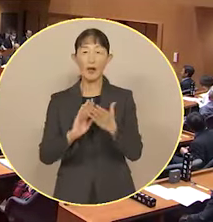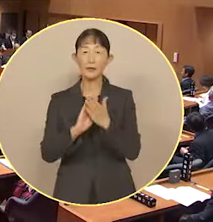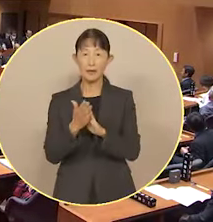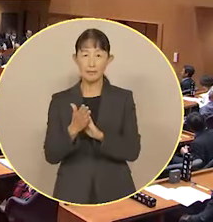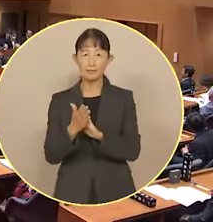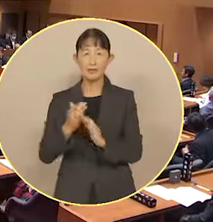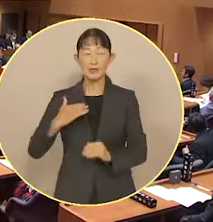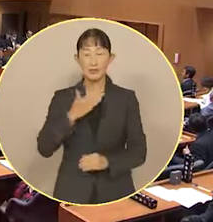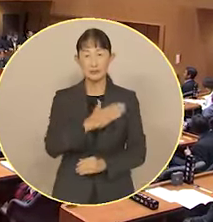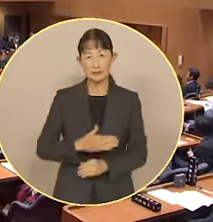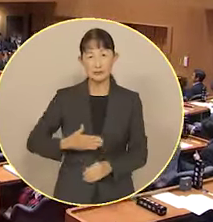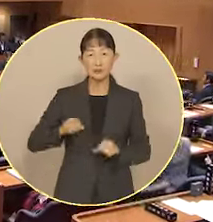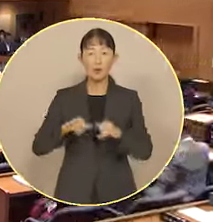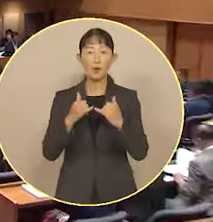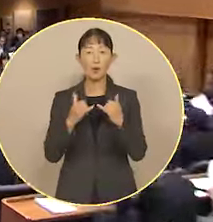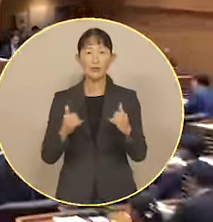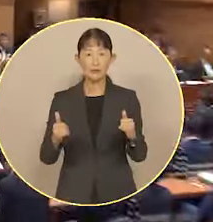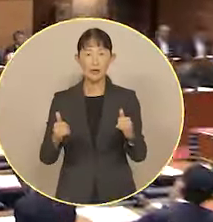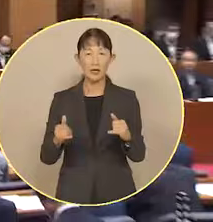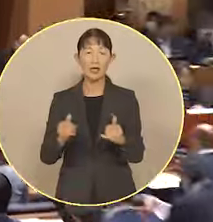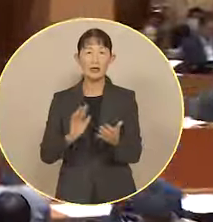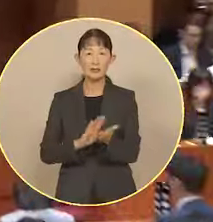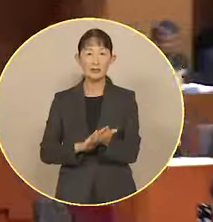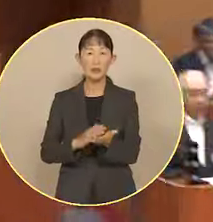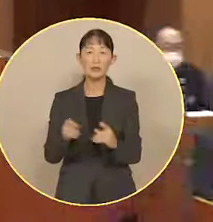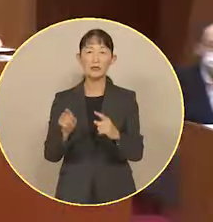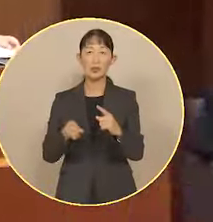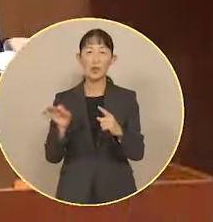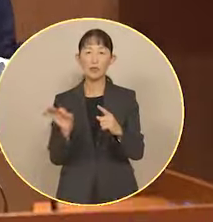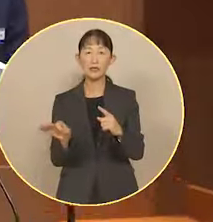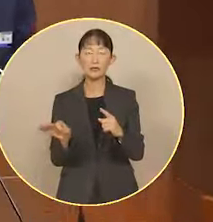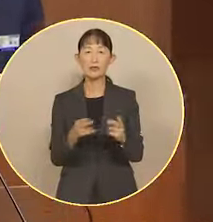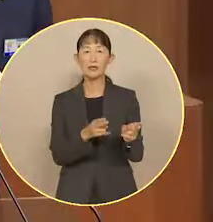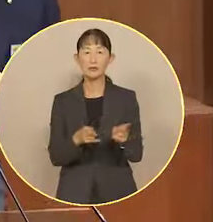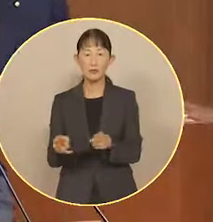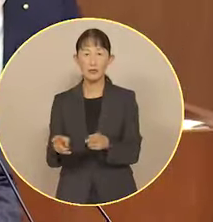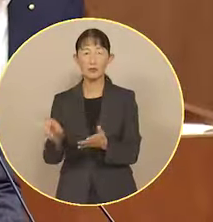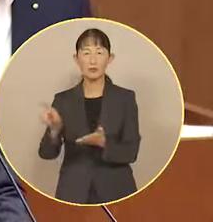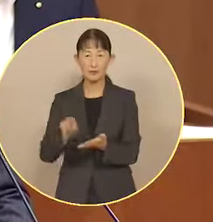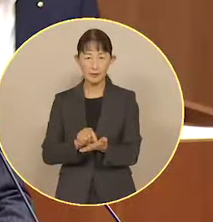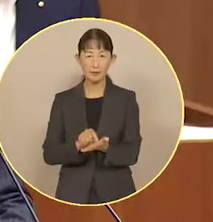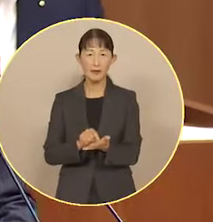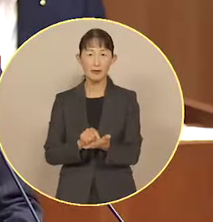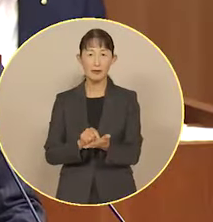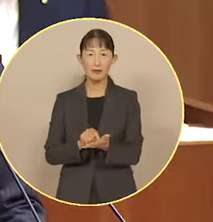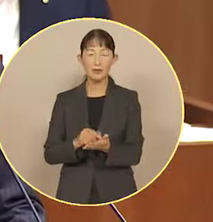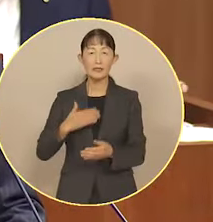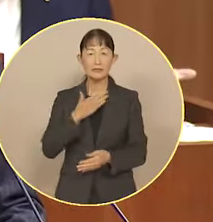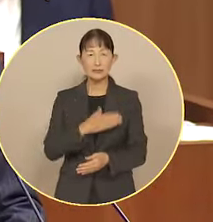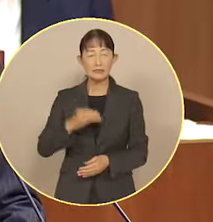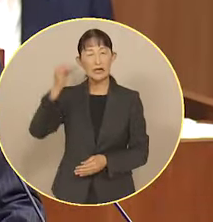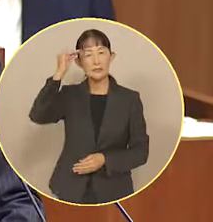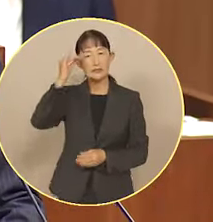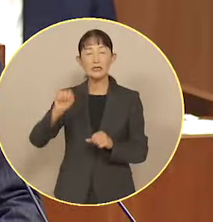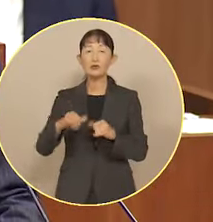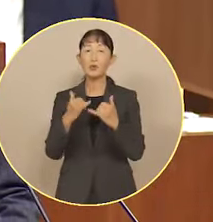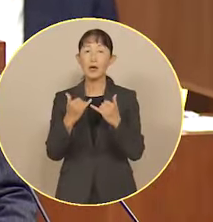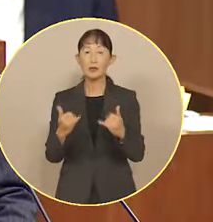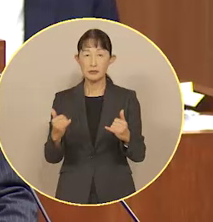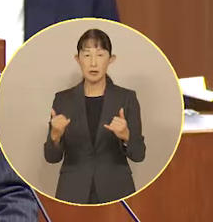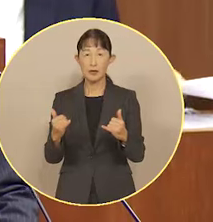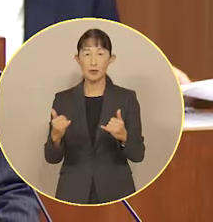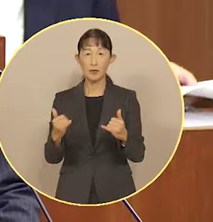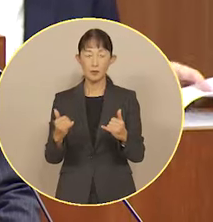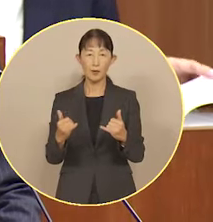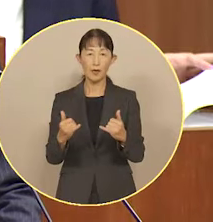県新新障害者医療費公費負担制度で身体知的障害のある方のみその